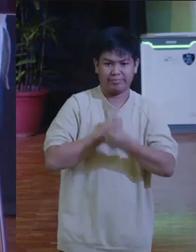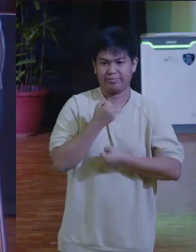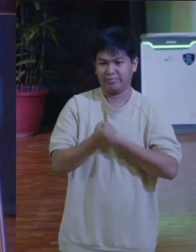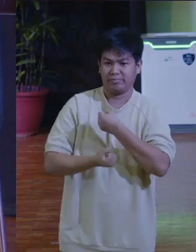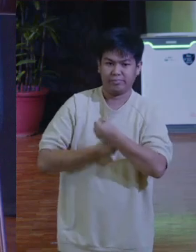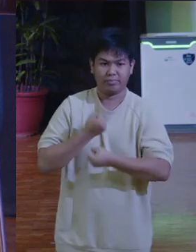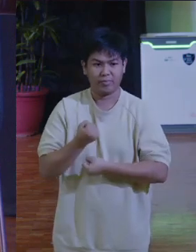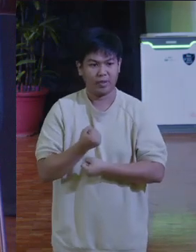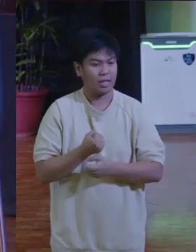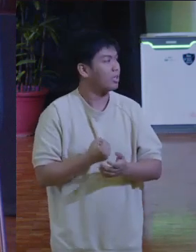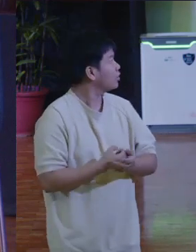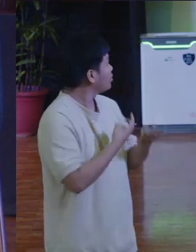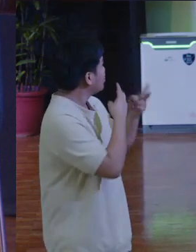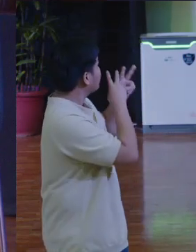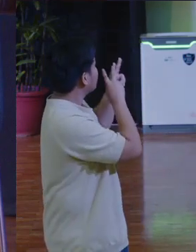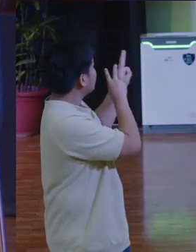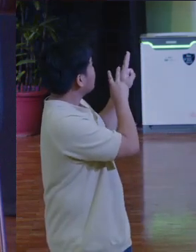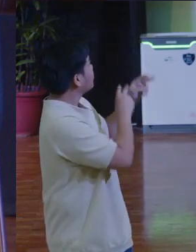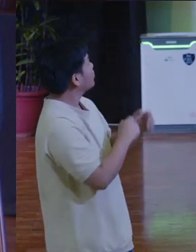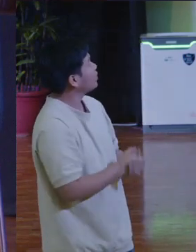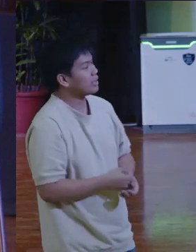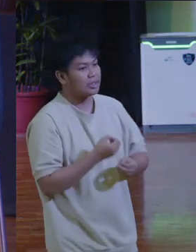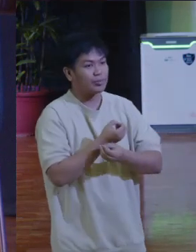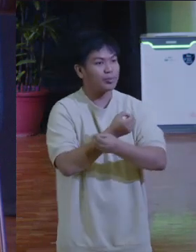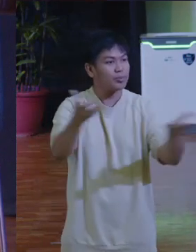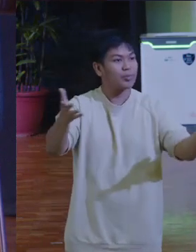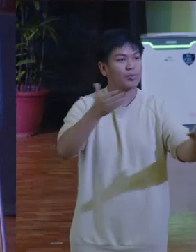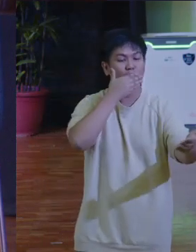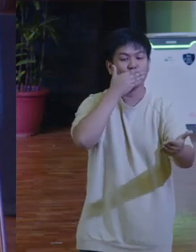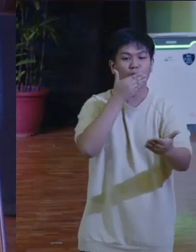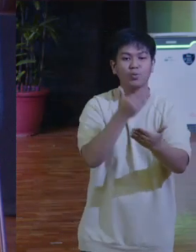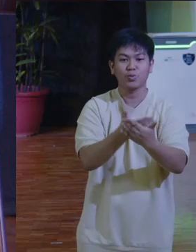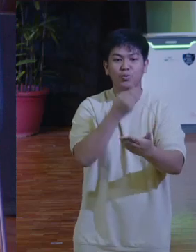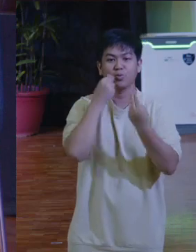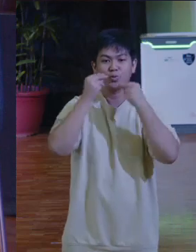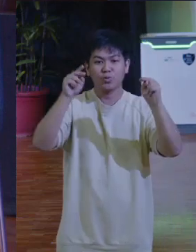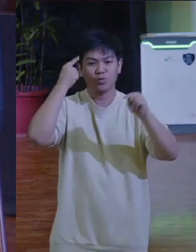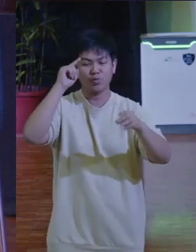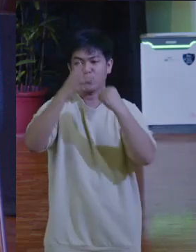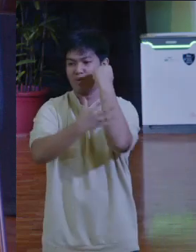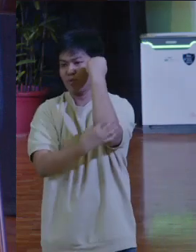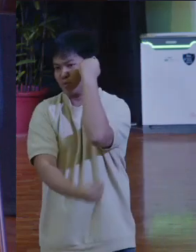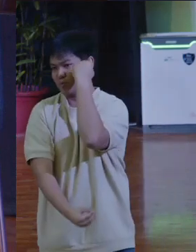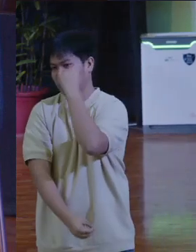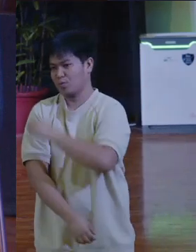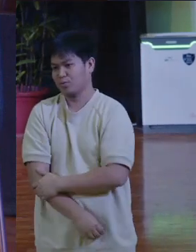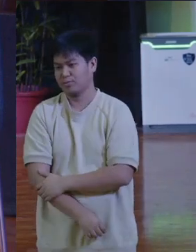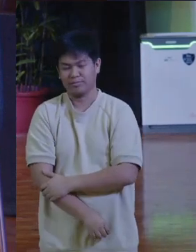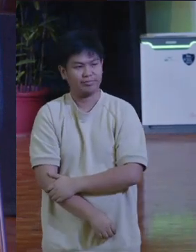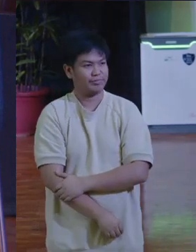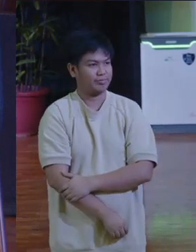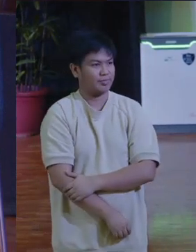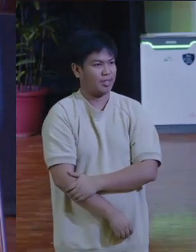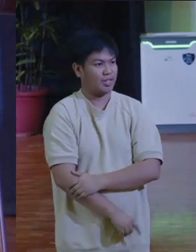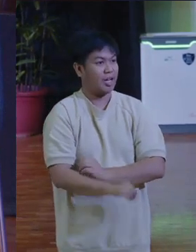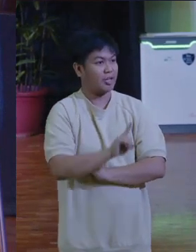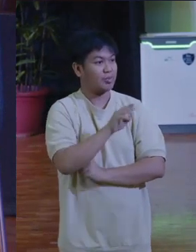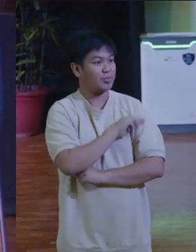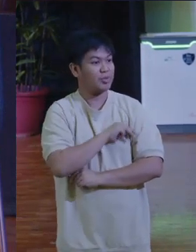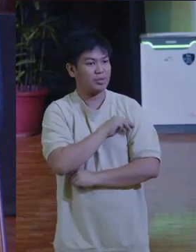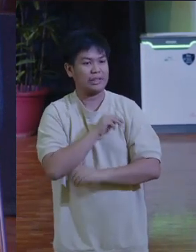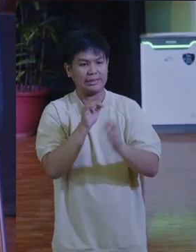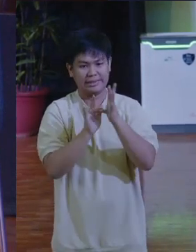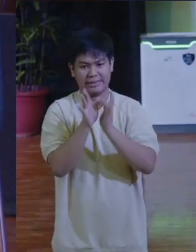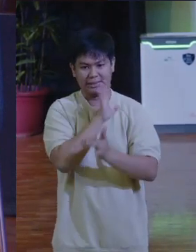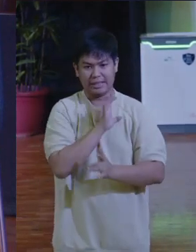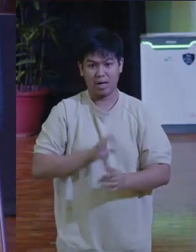to the poor. Yun po ang kanyang mission. Anong mission ng Messiah? To bring good news to the poor. Yung